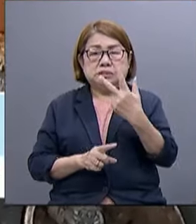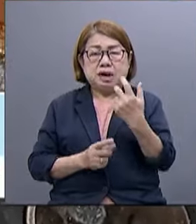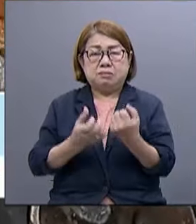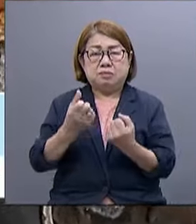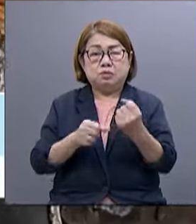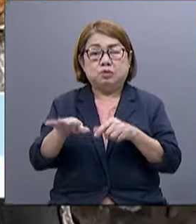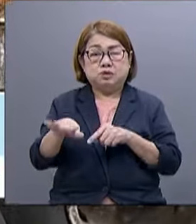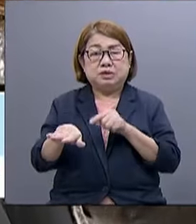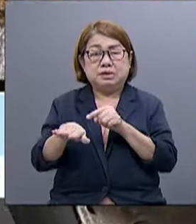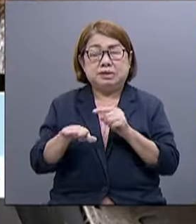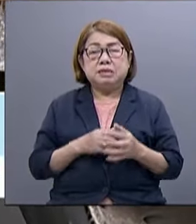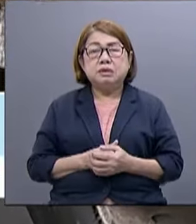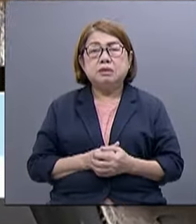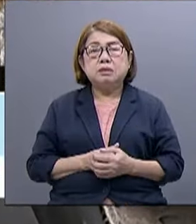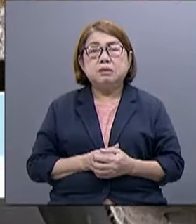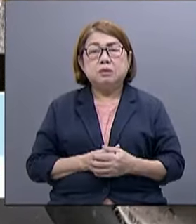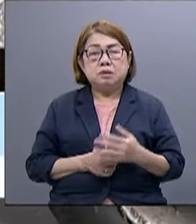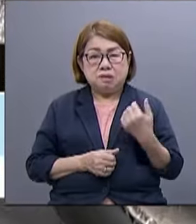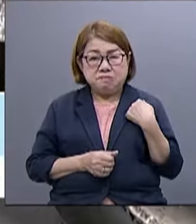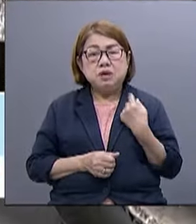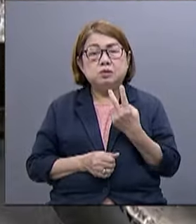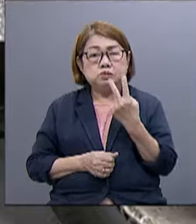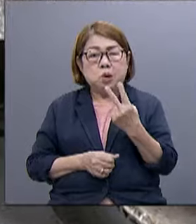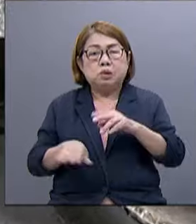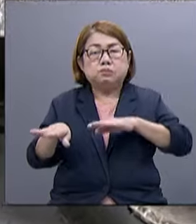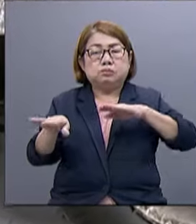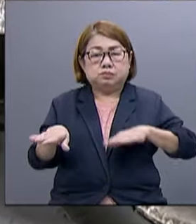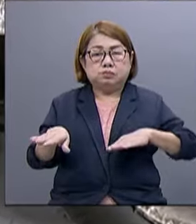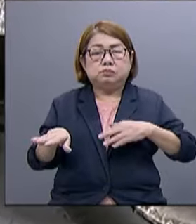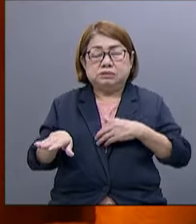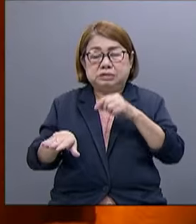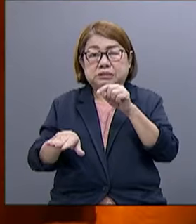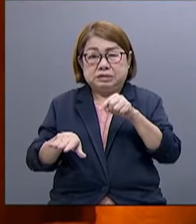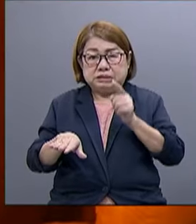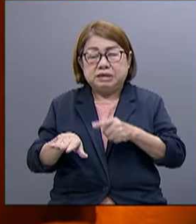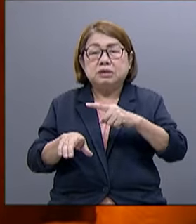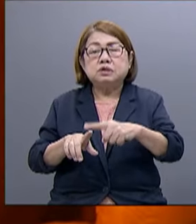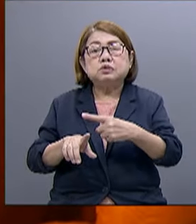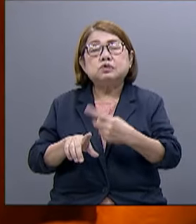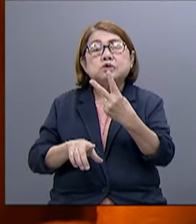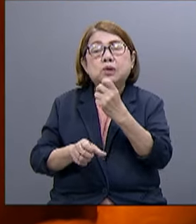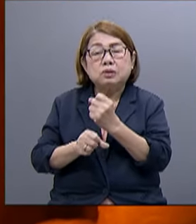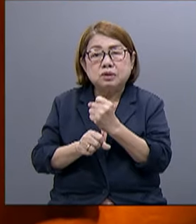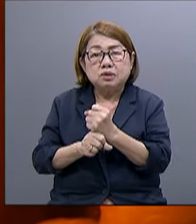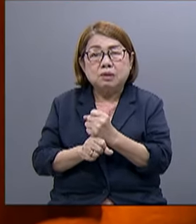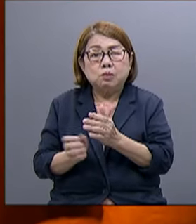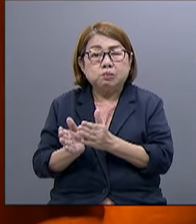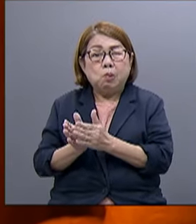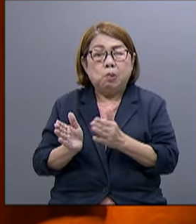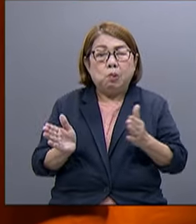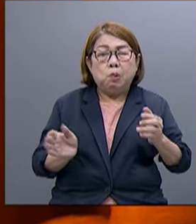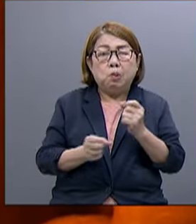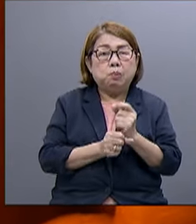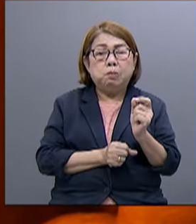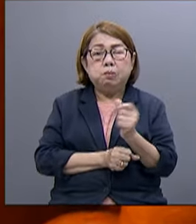ำต้นของอำเภอนาจิ๋วอีกต้นหนึ่งเดือนเป็น3เดือนหลักๆก็ที่2เดือน อันนี้ประมาณ2เดือนทำมาได้ขนาดนี้นี่ถือว่าไวมากนะ